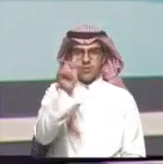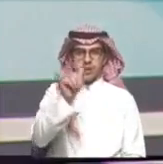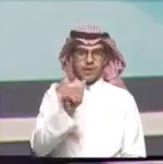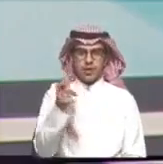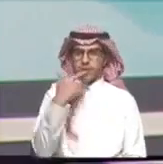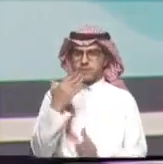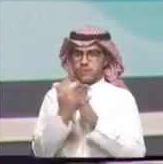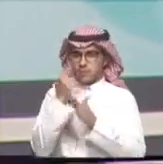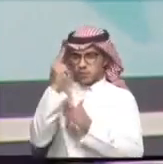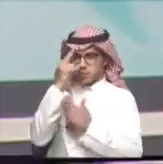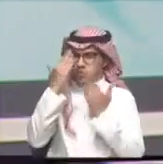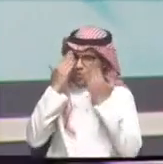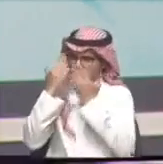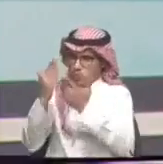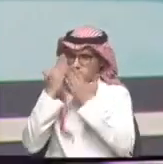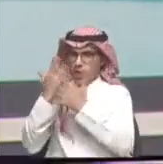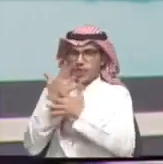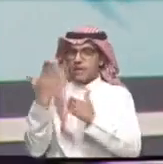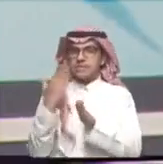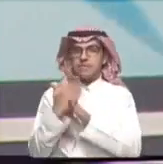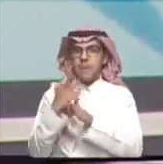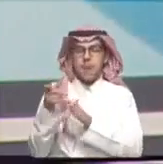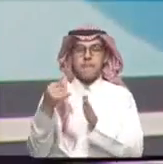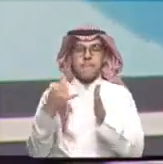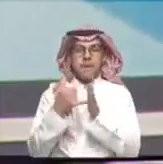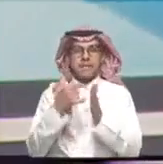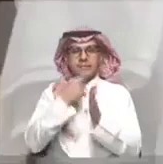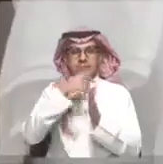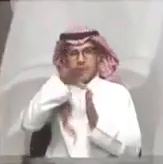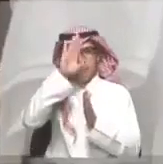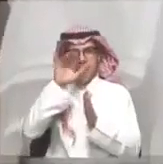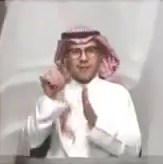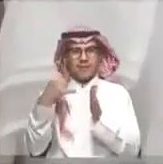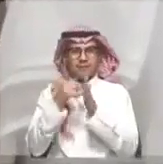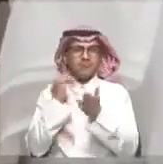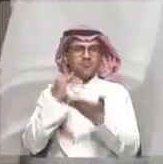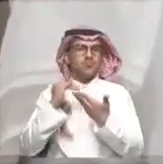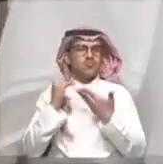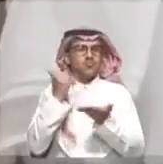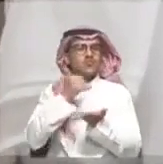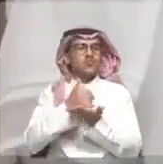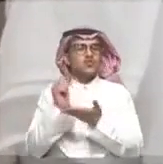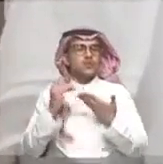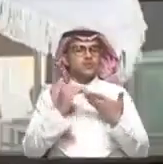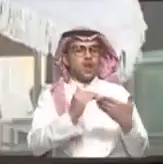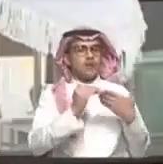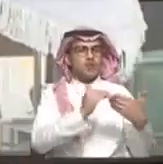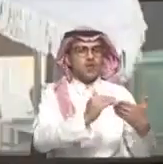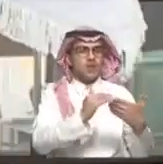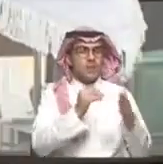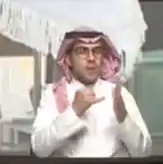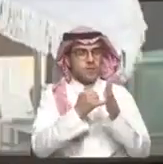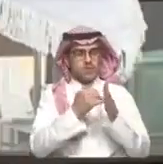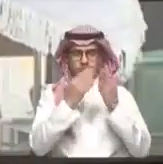الإغاثية ممثلة بمركز الملك سلمان للإغاثة والأعمال الإنسانية، وأكد غوتيريس أن مركز الملك سلمان